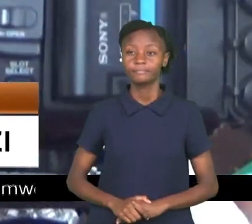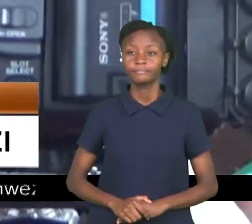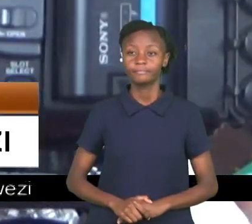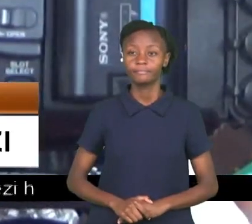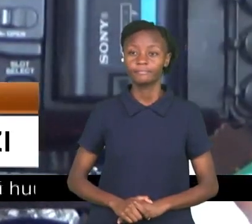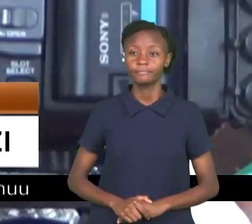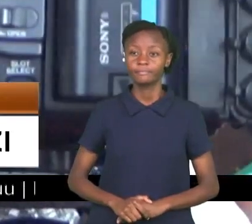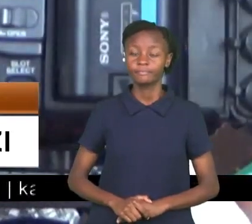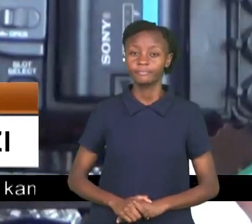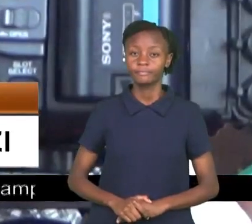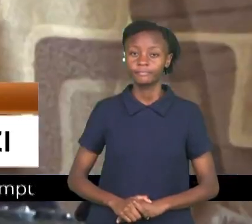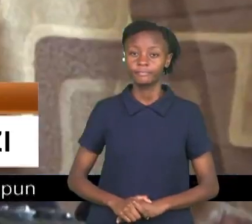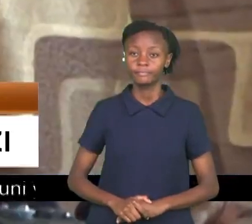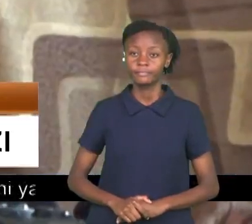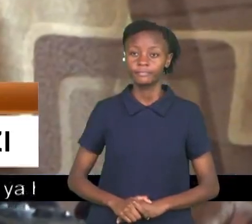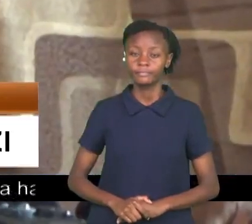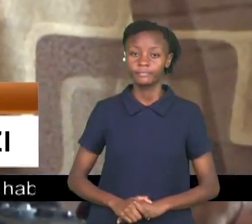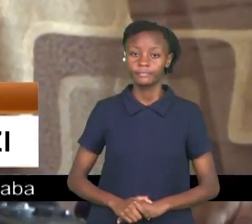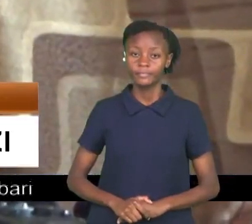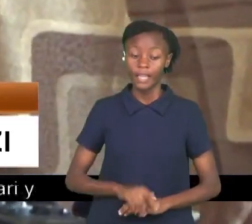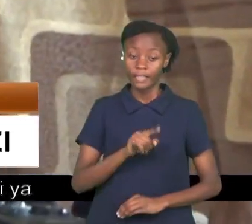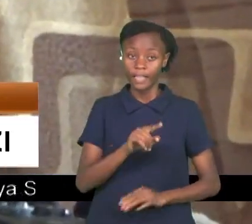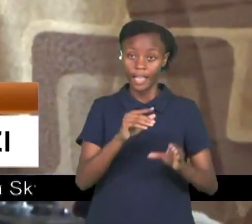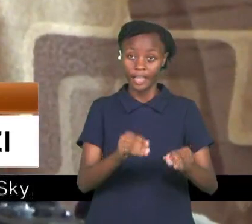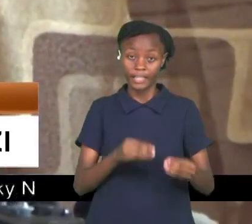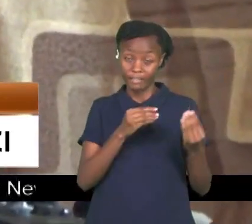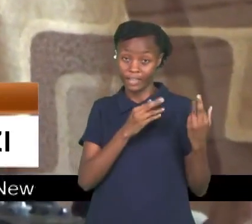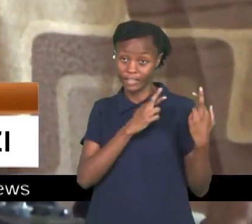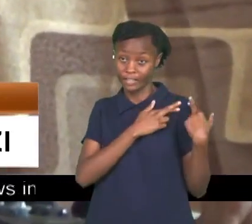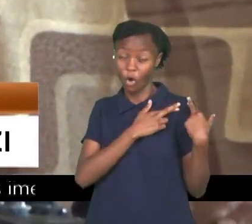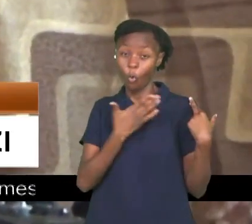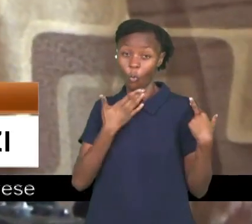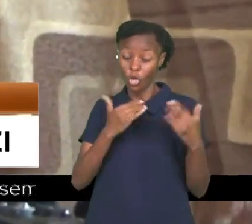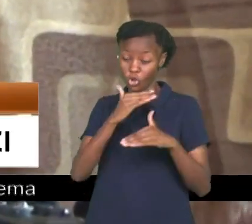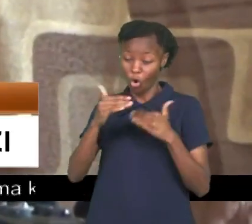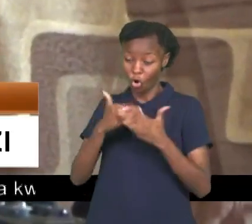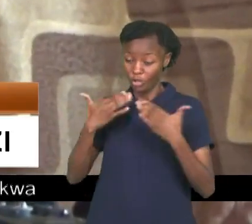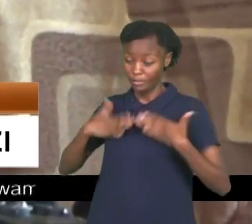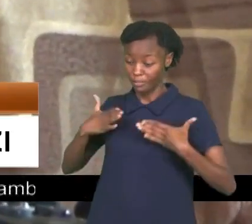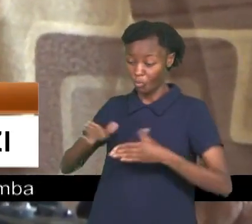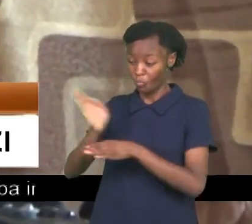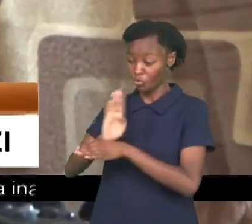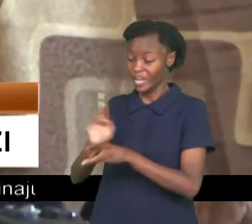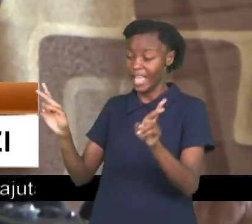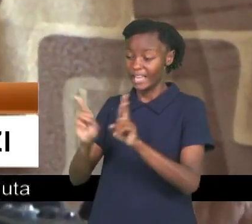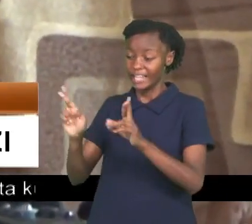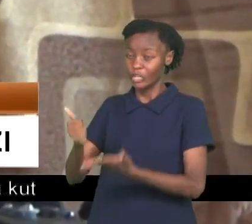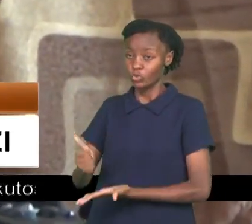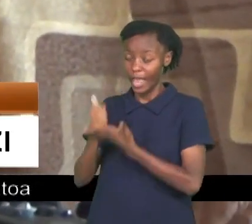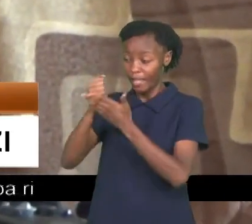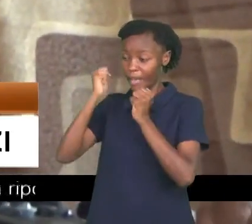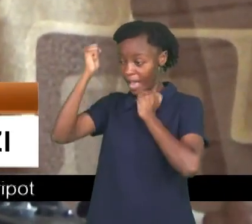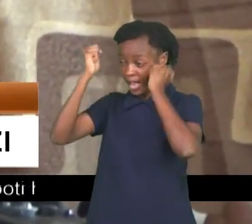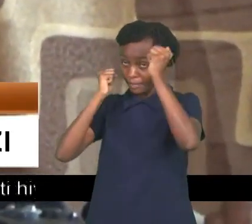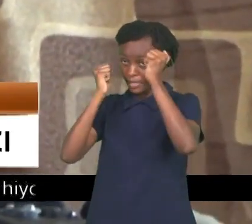Maafisa wa vyama vya kisiasa waliopewa mamlaka wametaka wanaburundi wote kuwa tayari kusaidia jeshi la kitaifa